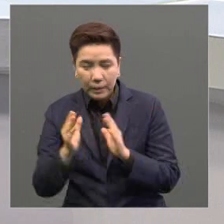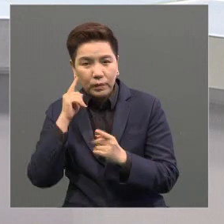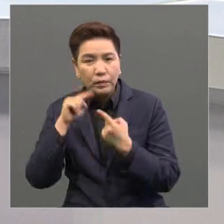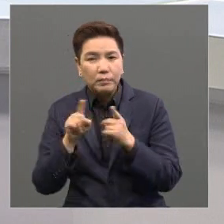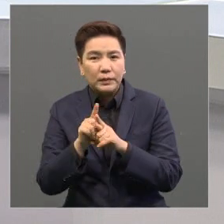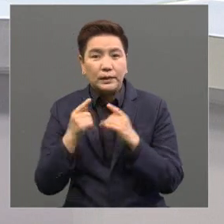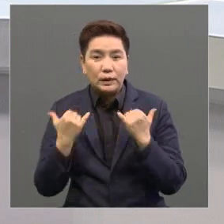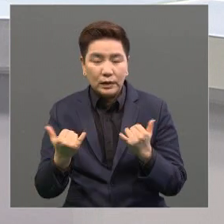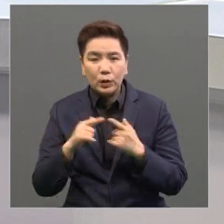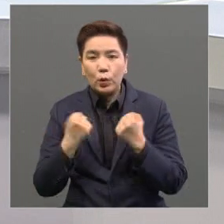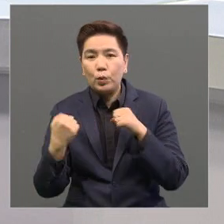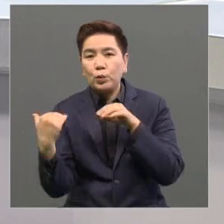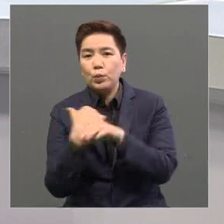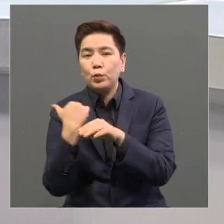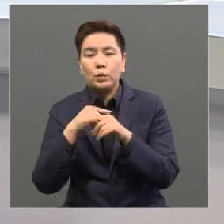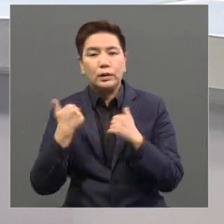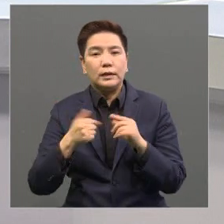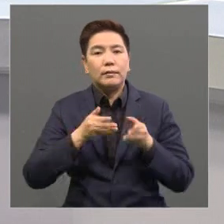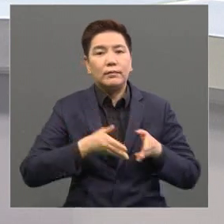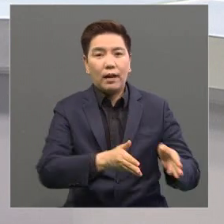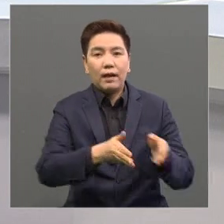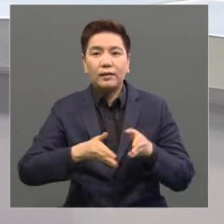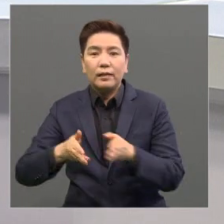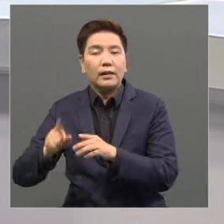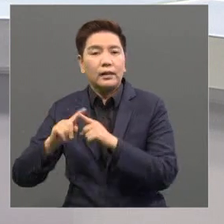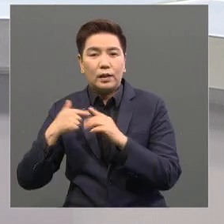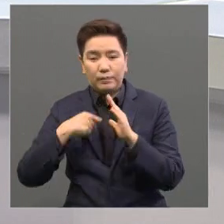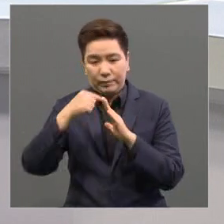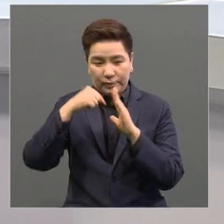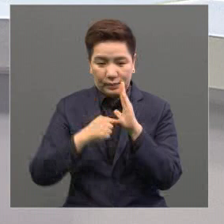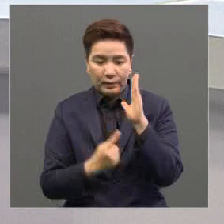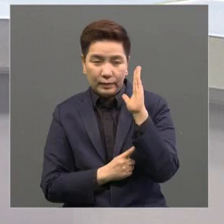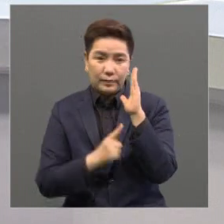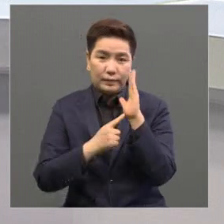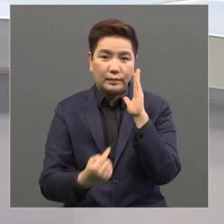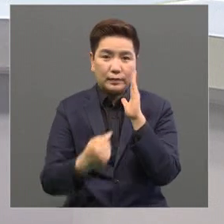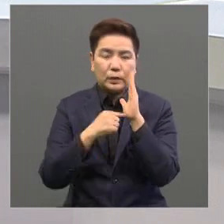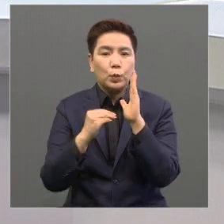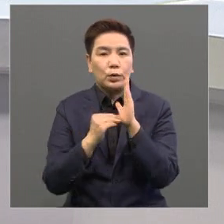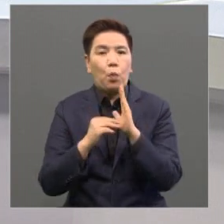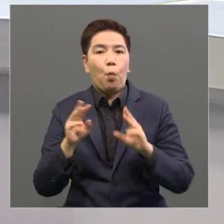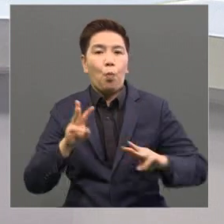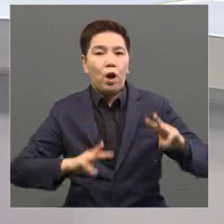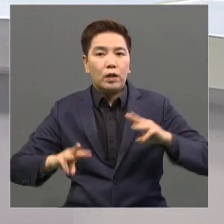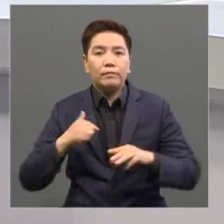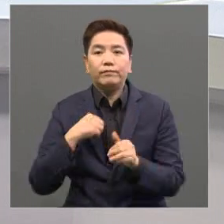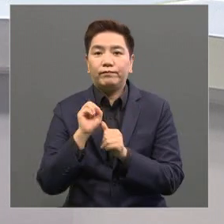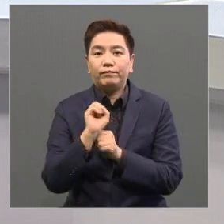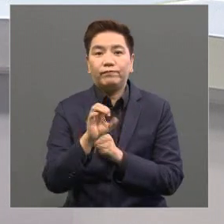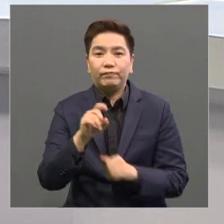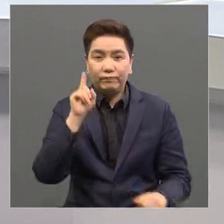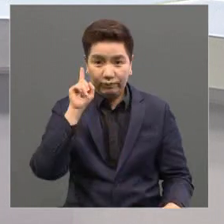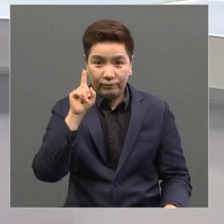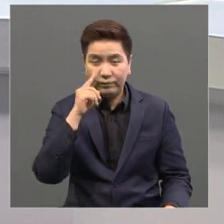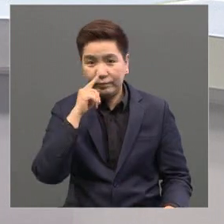วันนี้การจราจรในหลายๆเส้นทางหรือเส้นขาเข้ากรุงเทพฯยังคงโล่งกันอยู่แนะนำสักนิดนึงได้ไหม